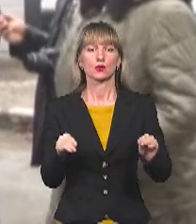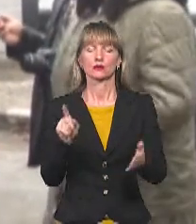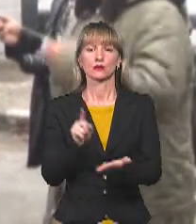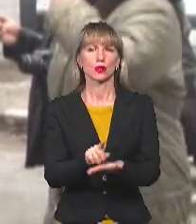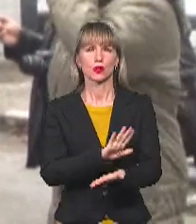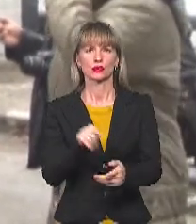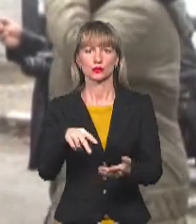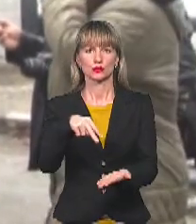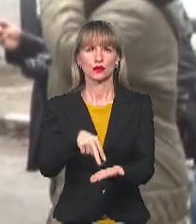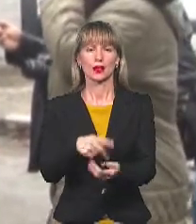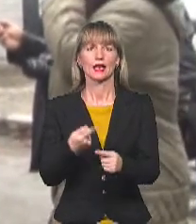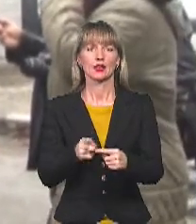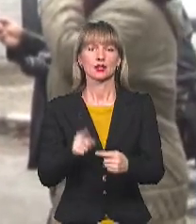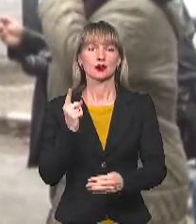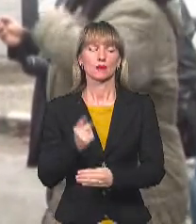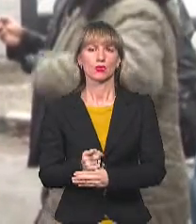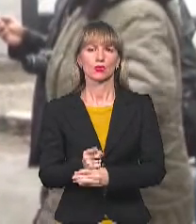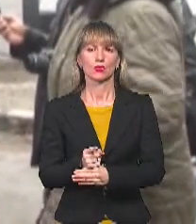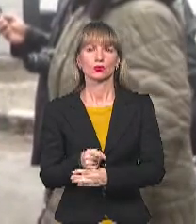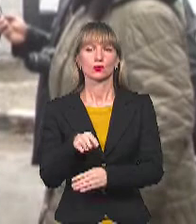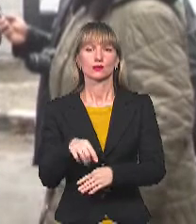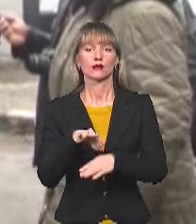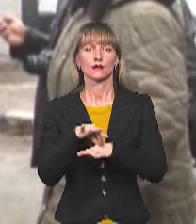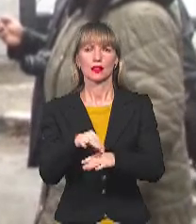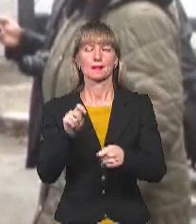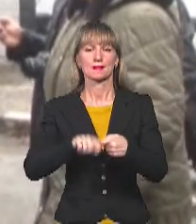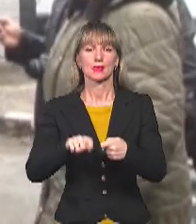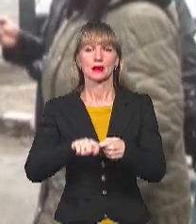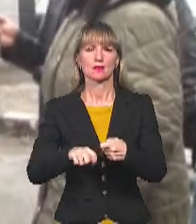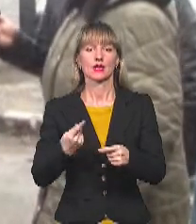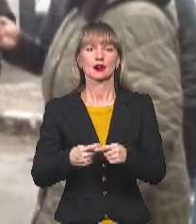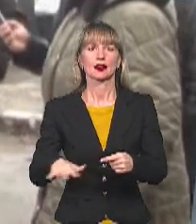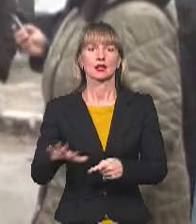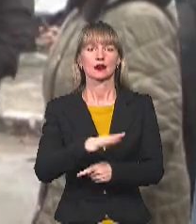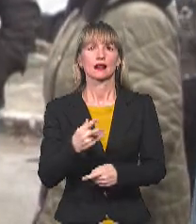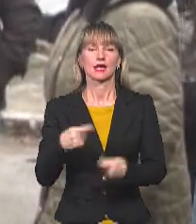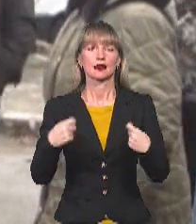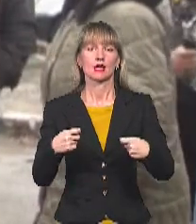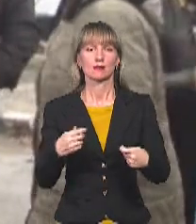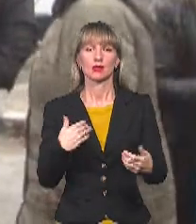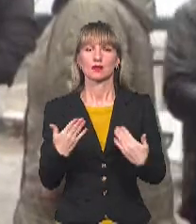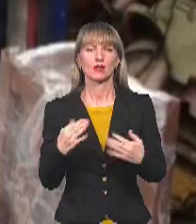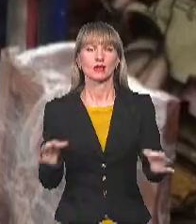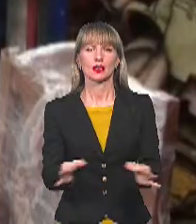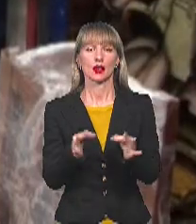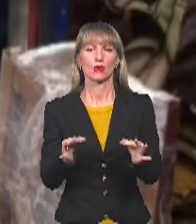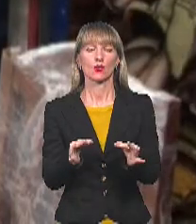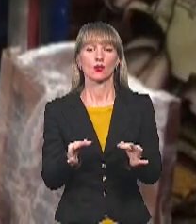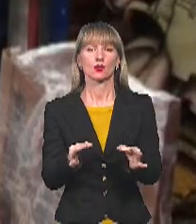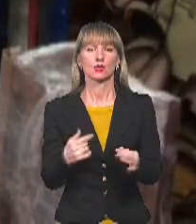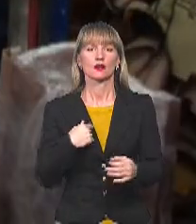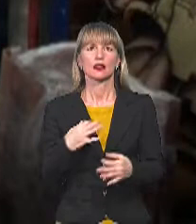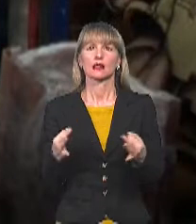це заборонено за 152 статтею. Тут ведеться торгівля. Ця територія до ярмарки взагалі не відносилася, ніколи не відноситься. Нас ніхто